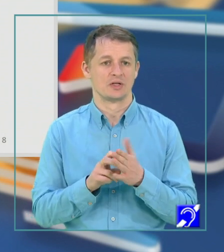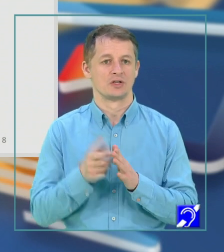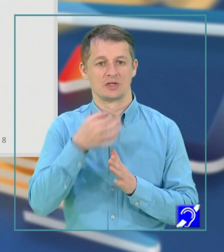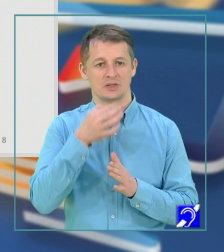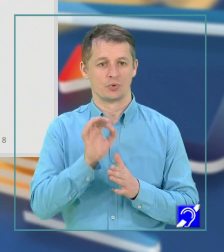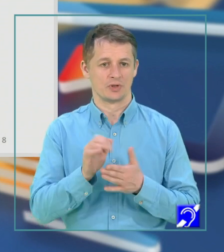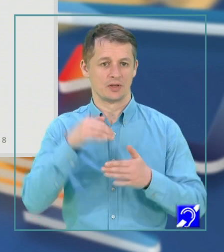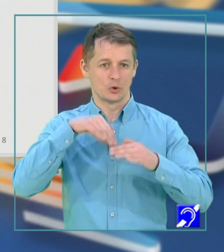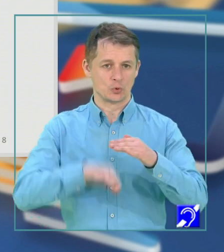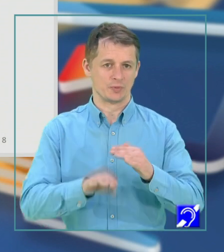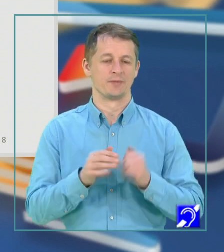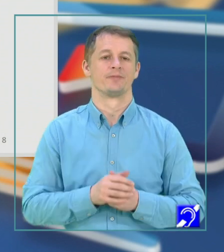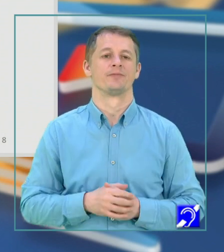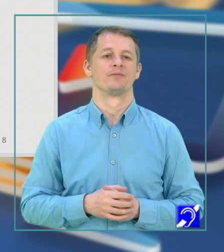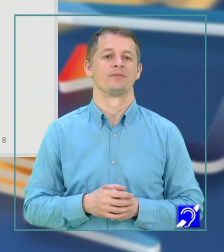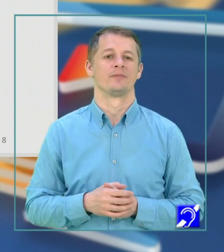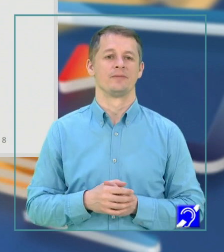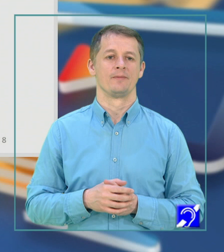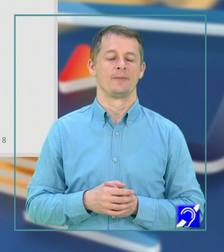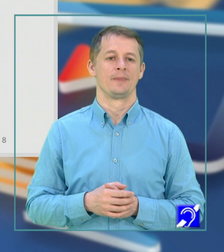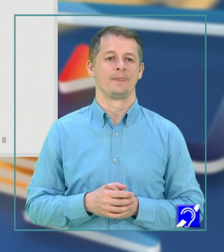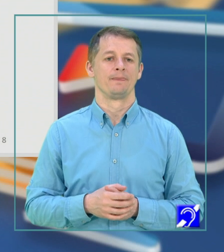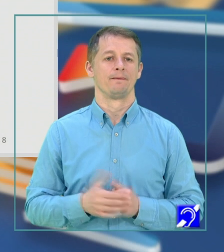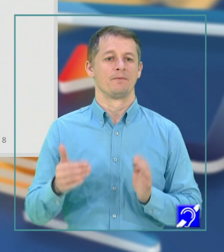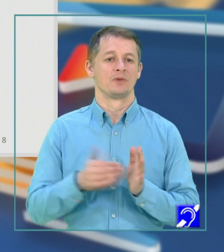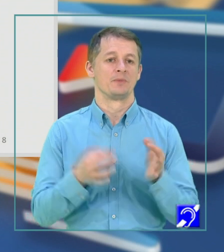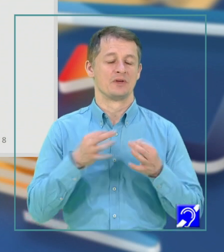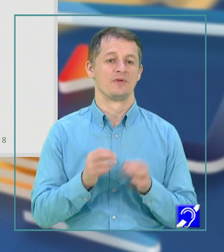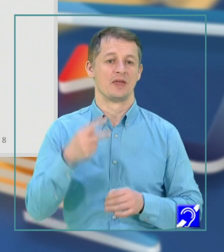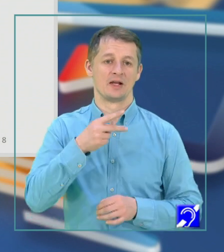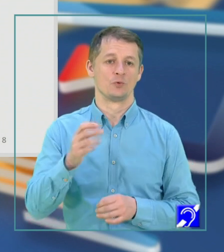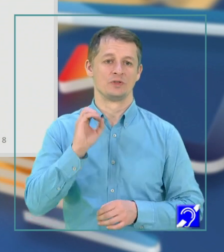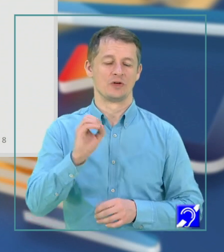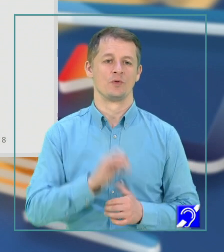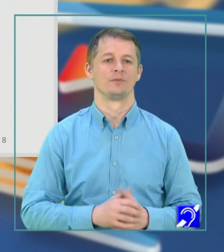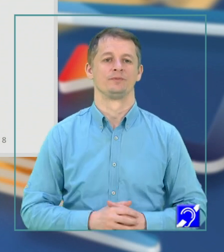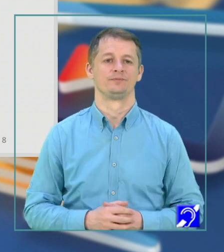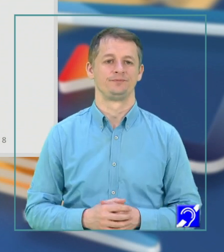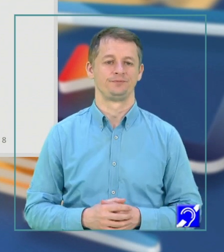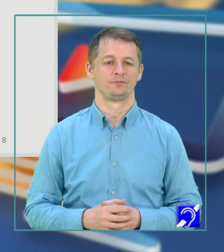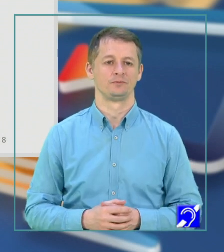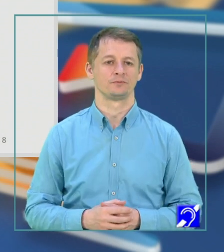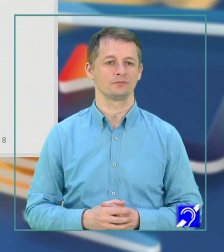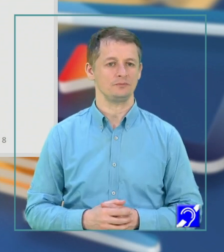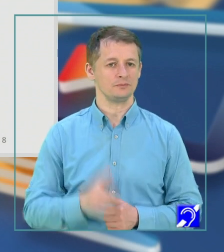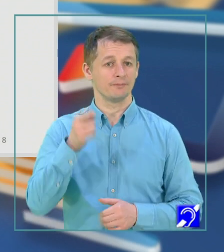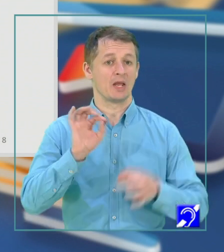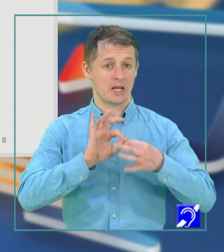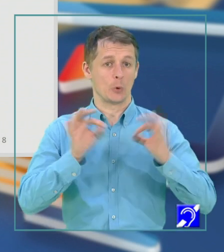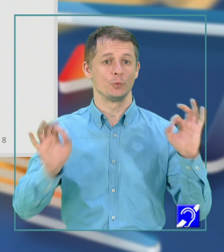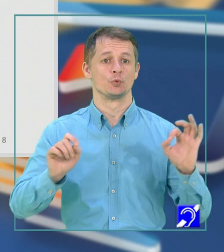compus. Deci x compus cu el însuși de 11 ori trebuie să fie egal cu 0. În enunțul